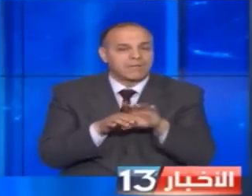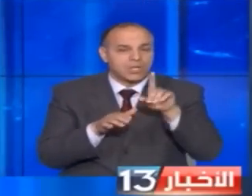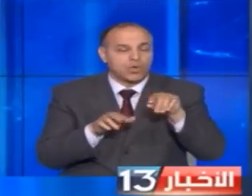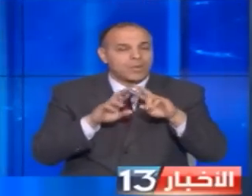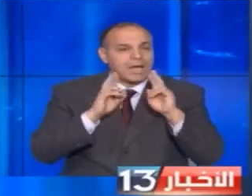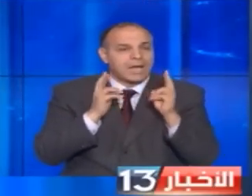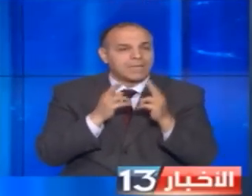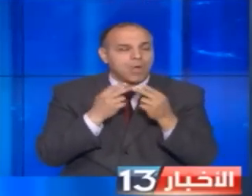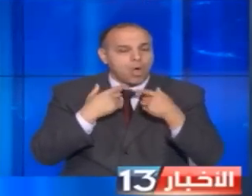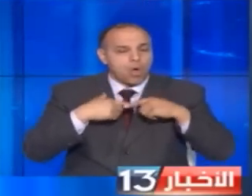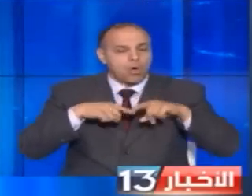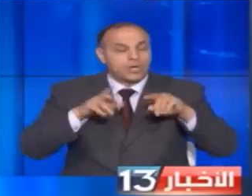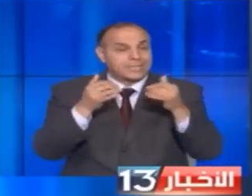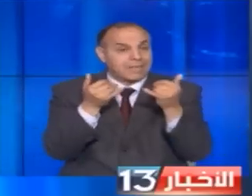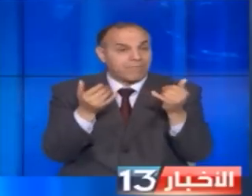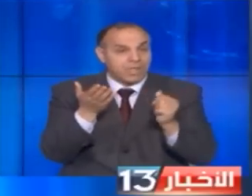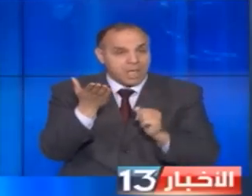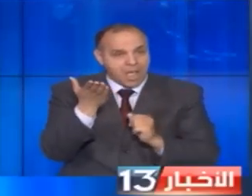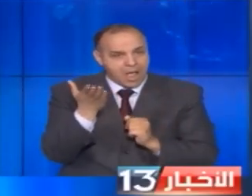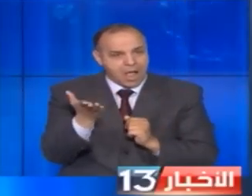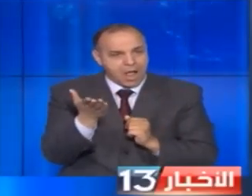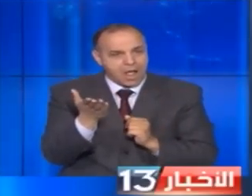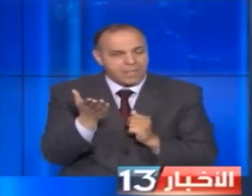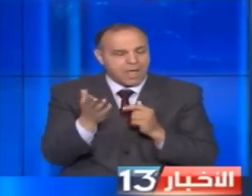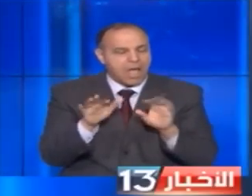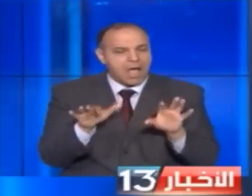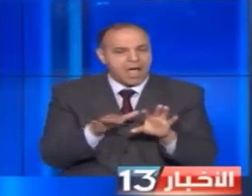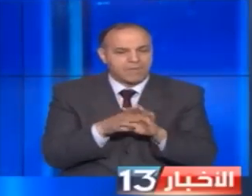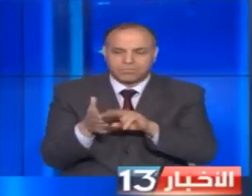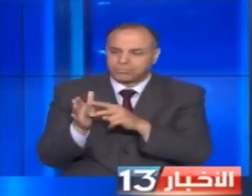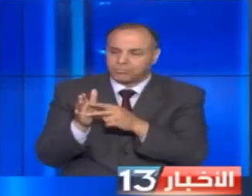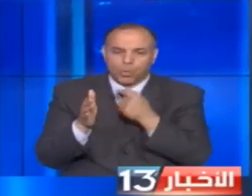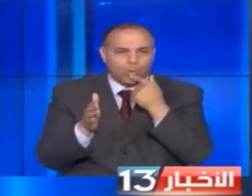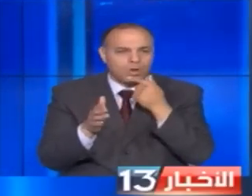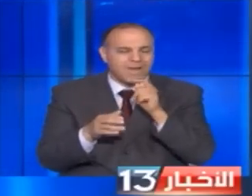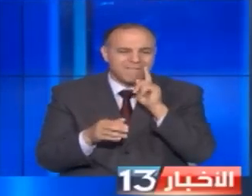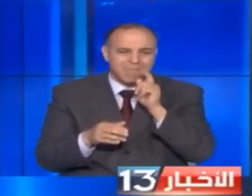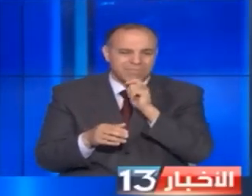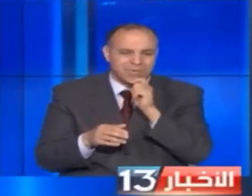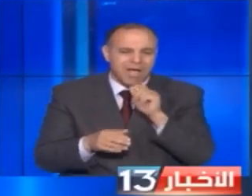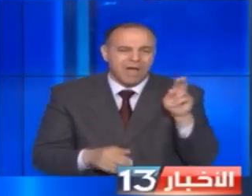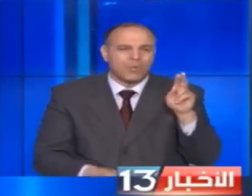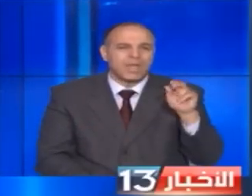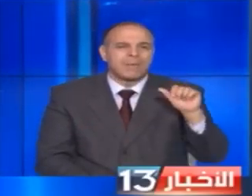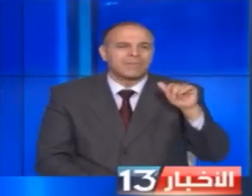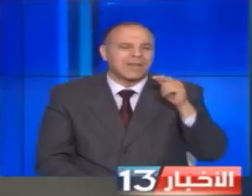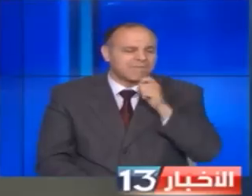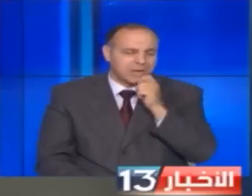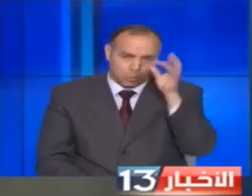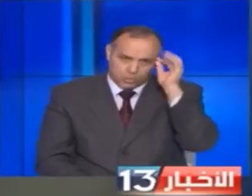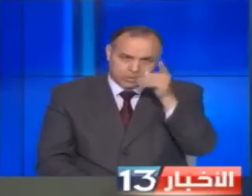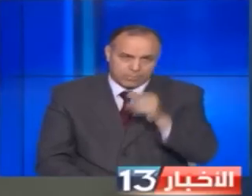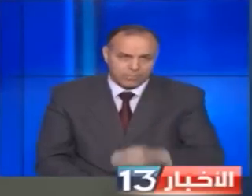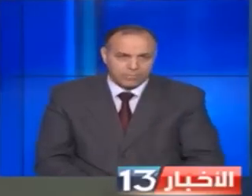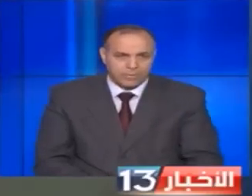العالمي لحريه الصحافه كان خلال حفل فني احيته الفنانه عبد الله